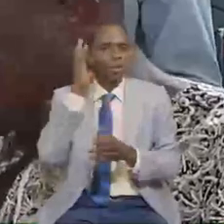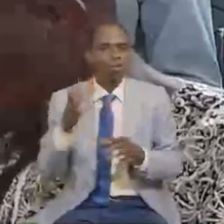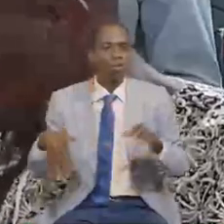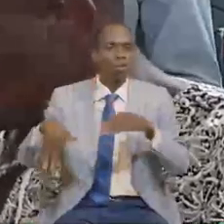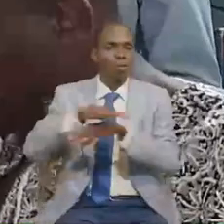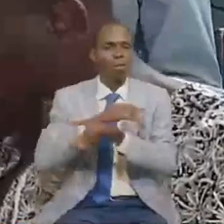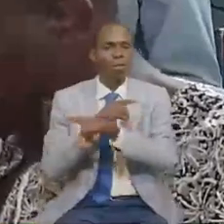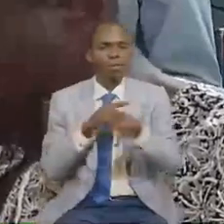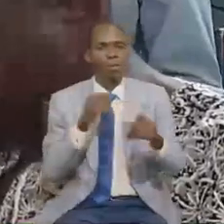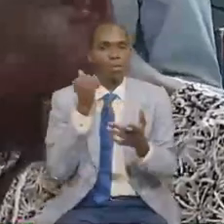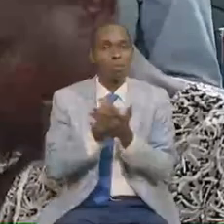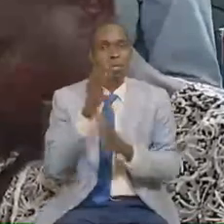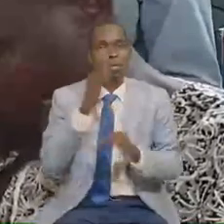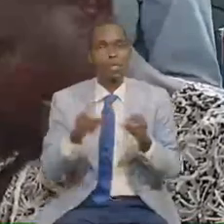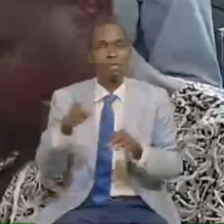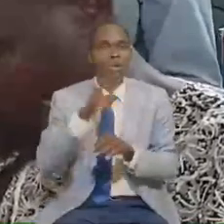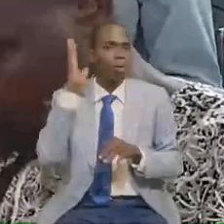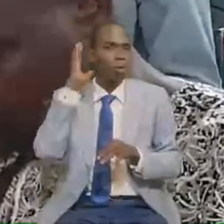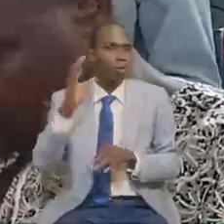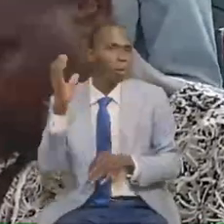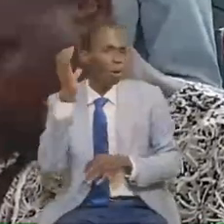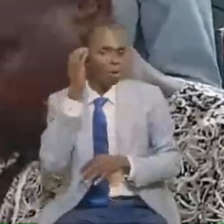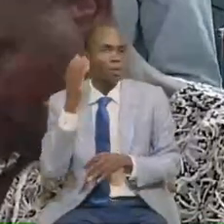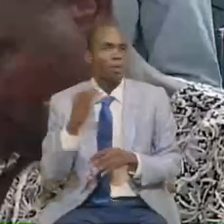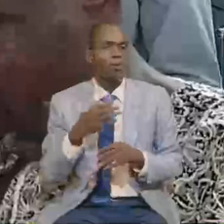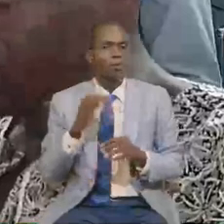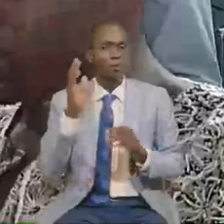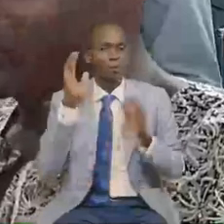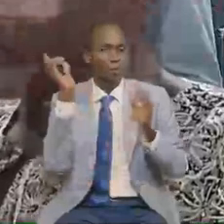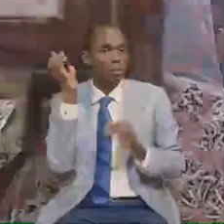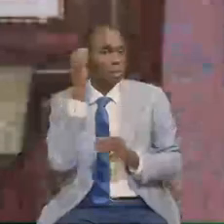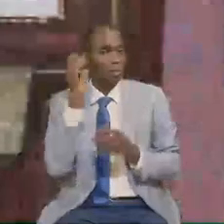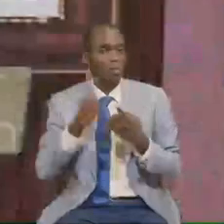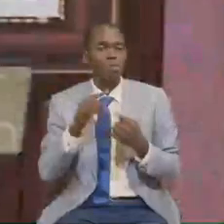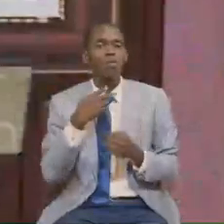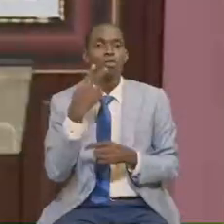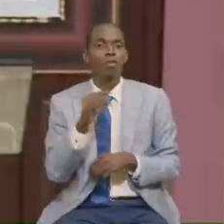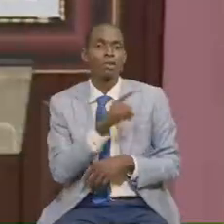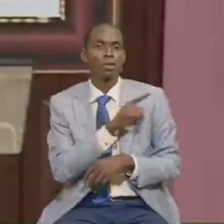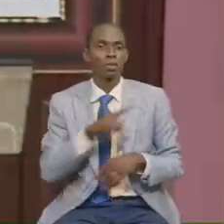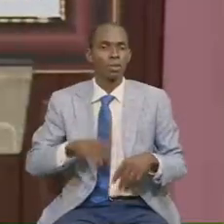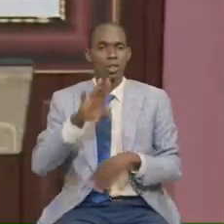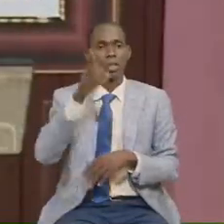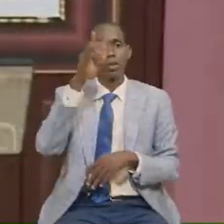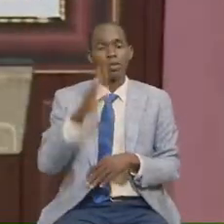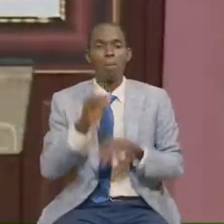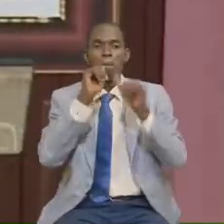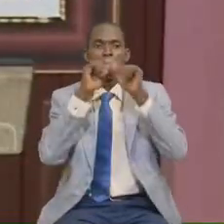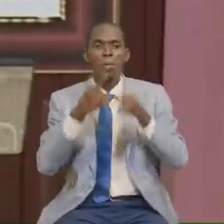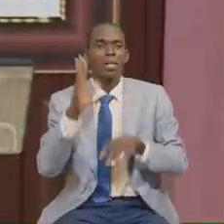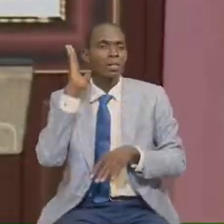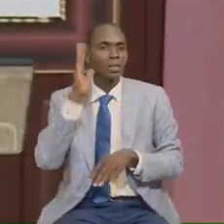lorsque tu obéiras à la voix de l'Éternel, ton Dieu. Tu seras béni dans la ville.